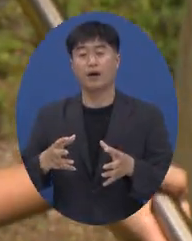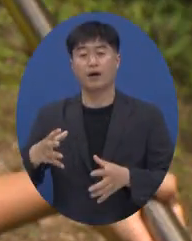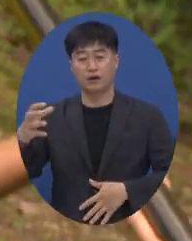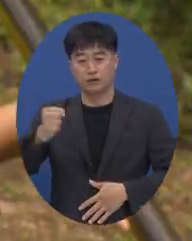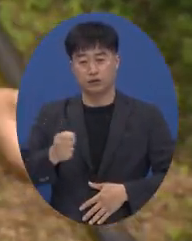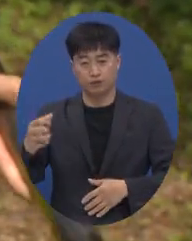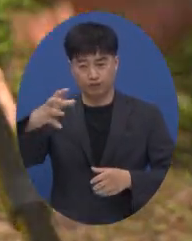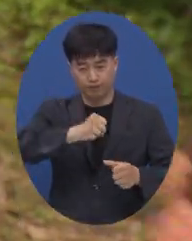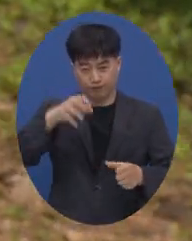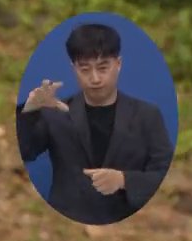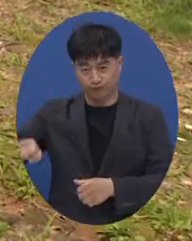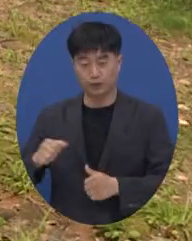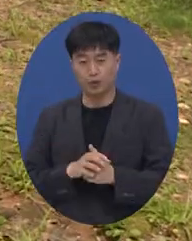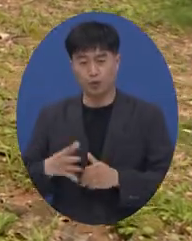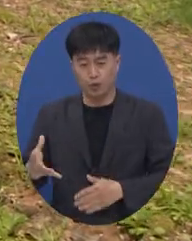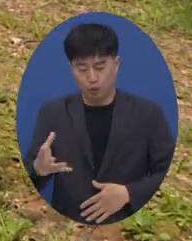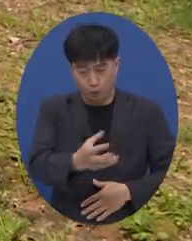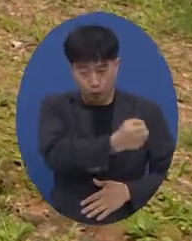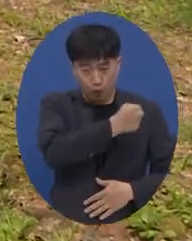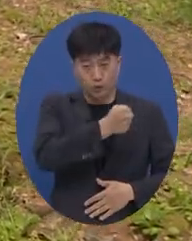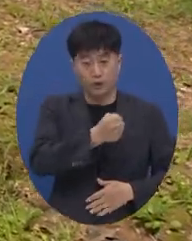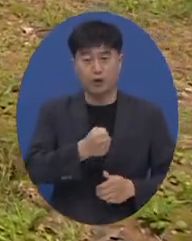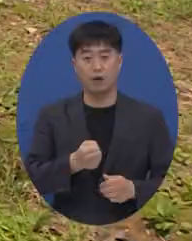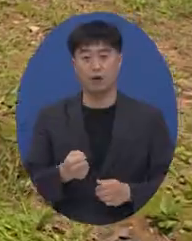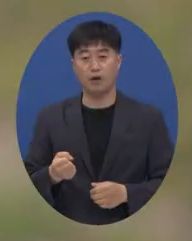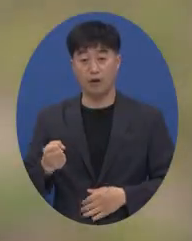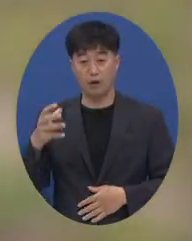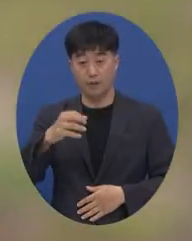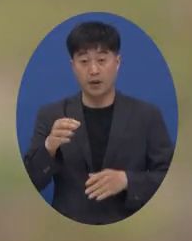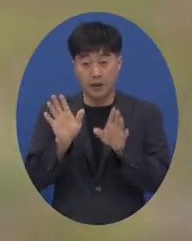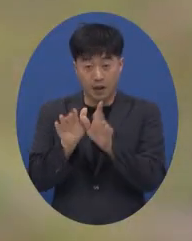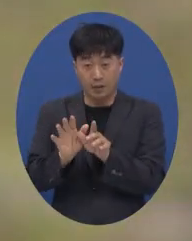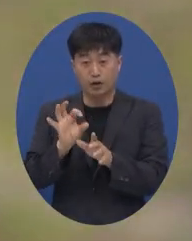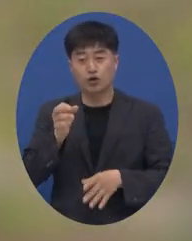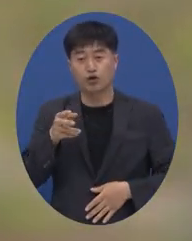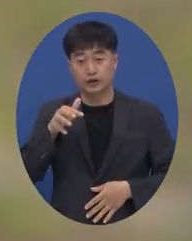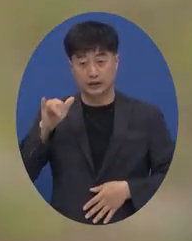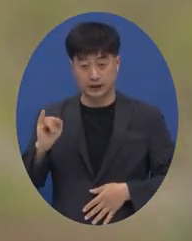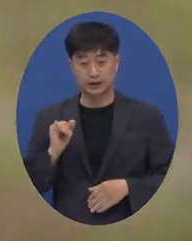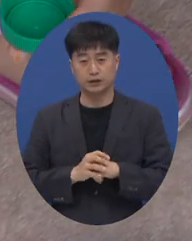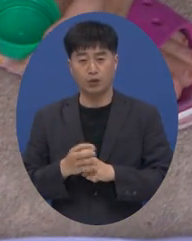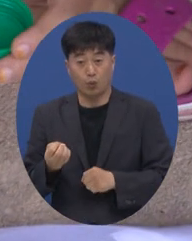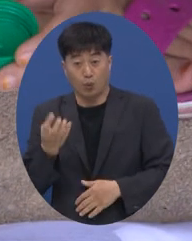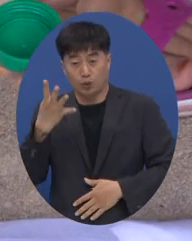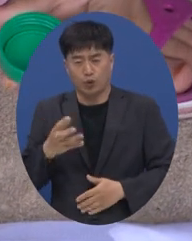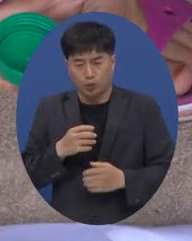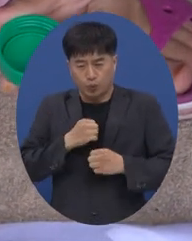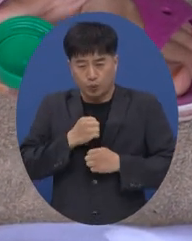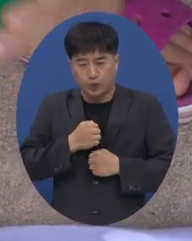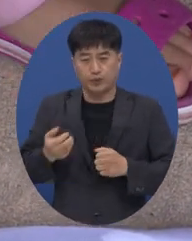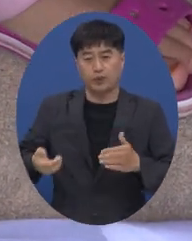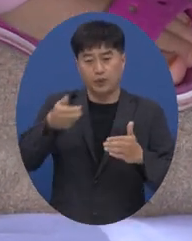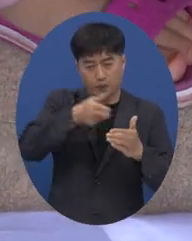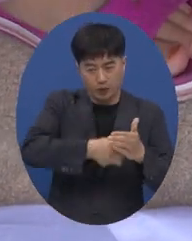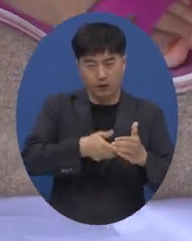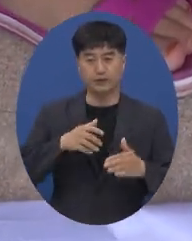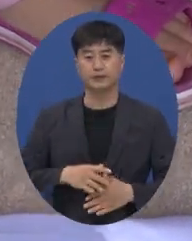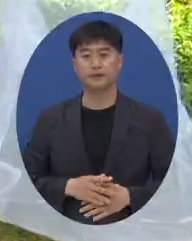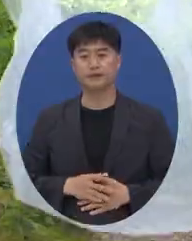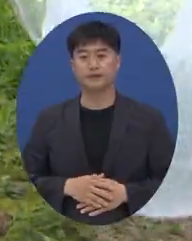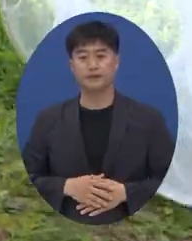나섭니다. 손으로 한번 쑥 훑자 금세 잡히는 나방과 여치들. 행여 놓칠 새라 조심스럽게 옮겨